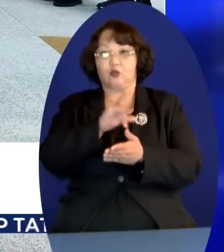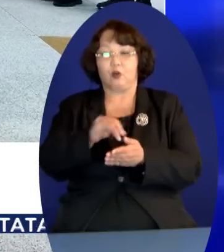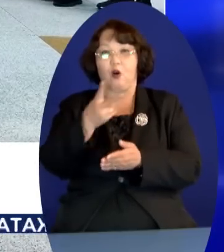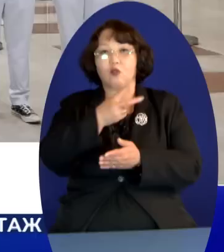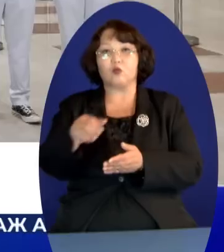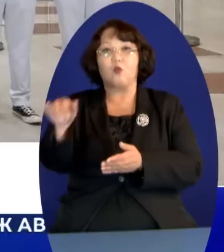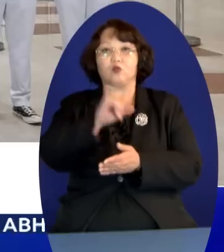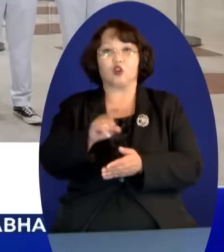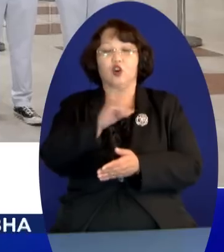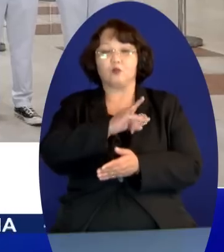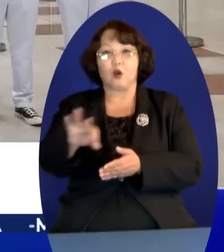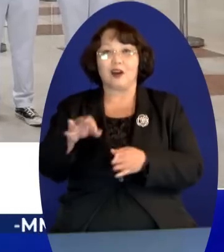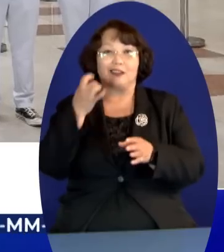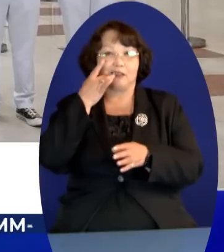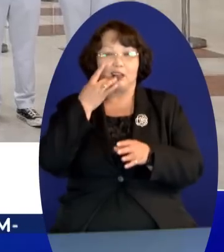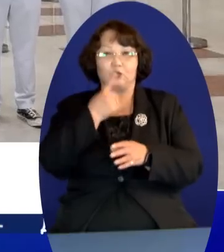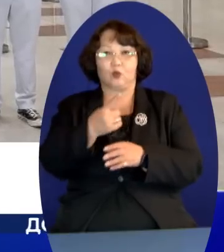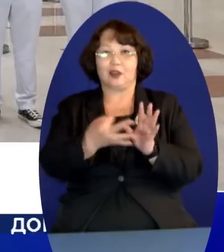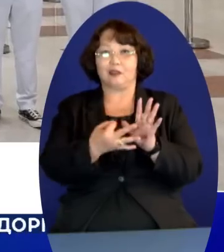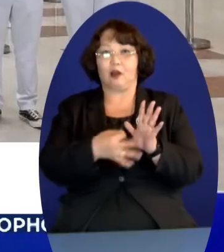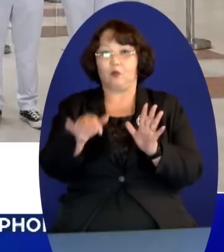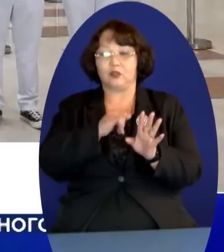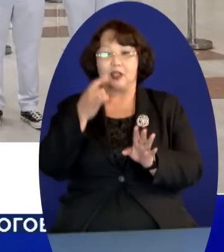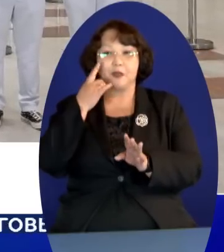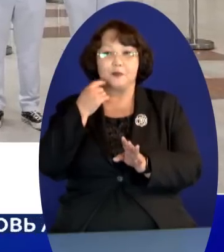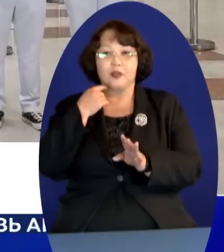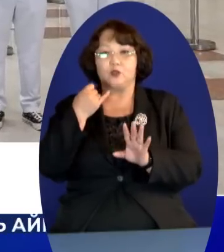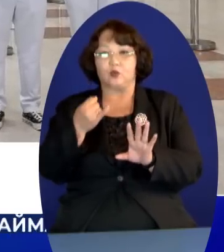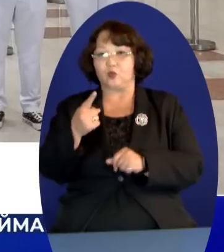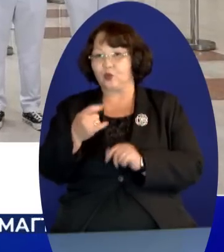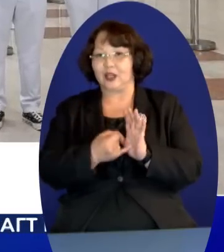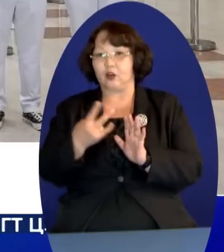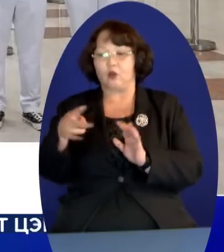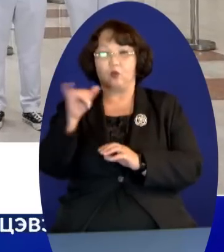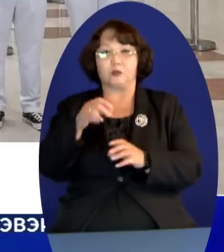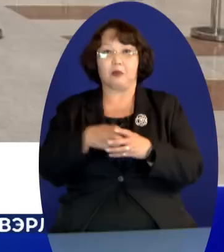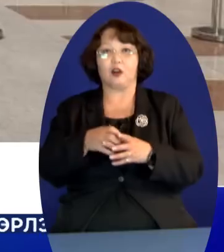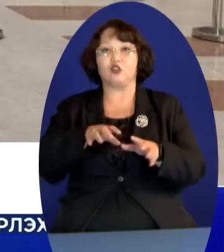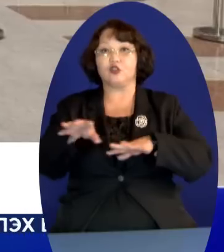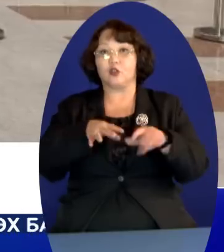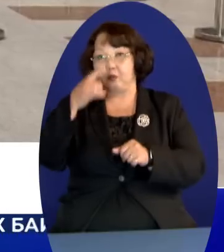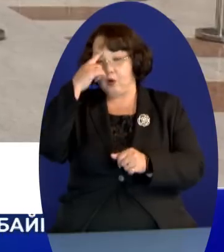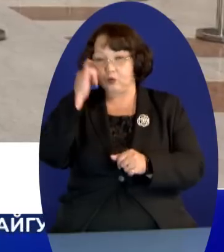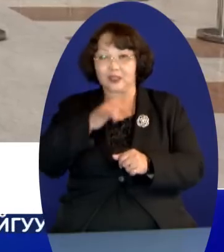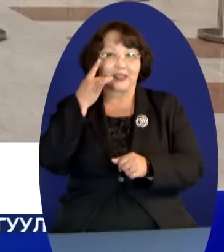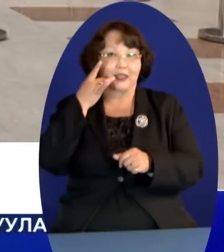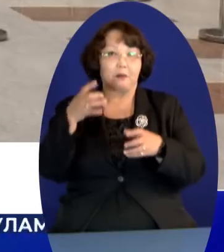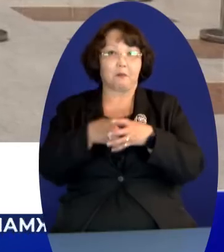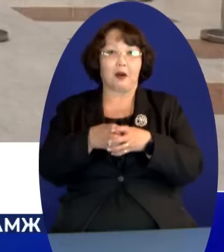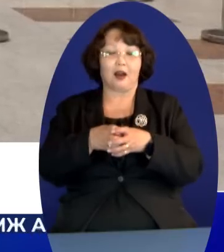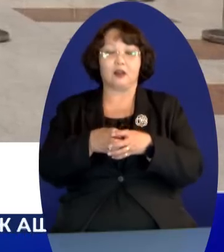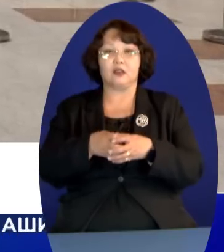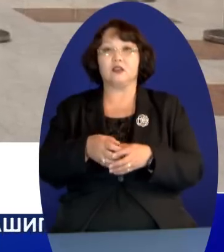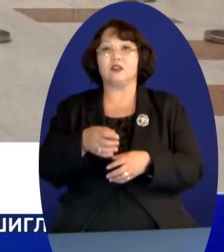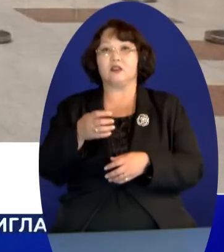холбоодоос эрэгтэйчүүдээс 188 улс, эмэгтэйчүүдээс 162 улсын баг өрсөлдөнө. Монгол улсын эрэгтэйчүүдийн багийн бүрэлдэхүүнд